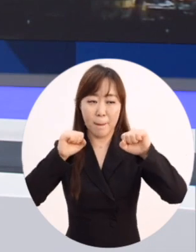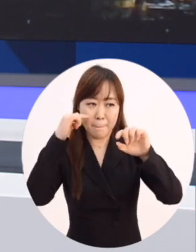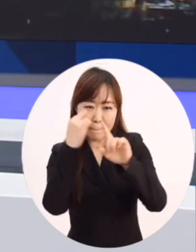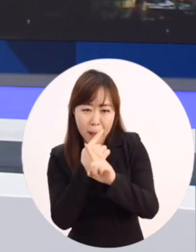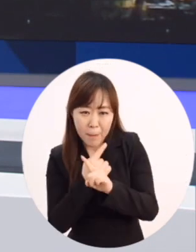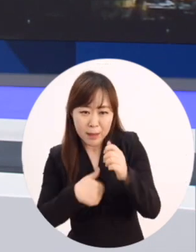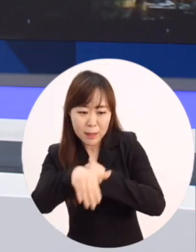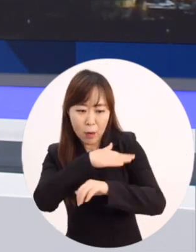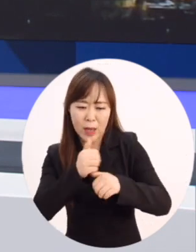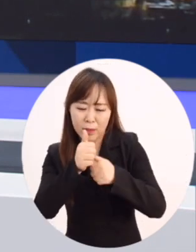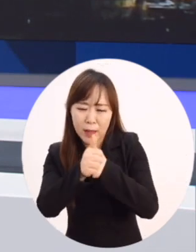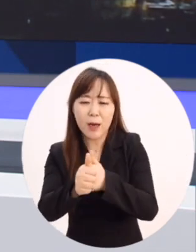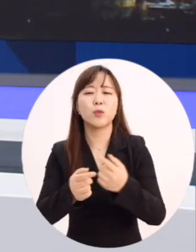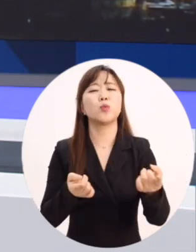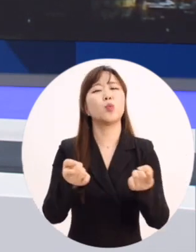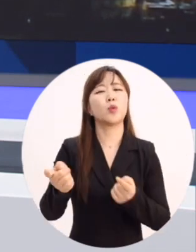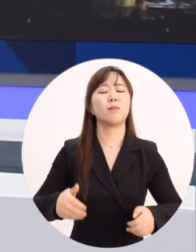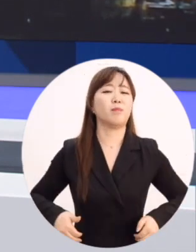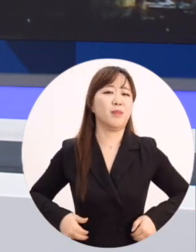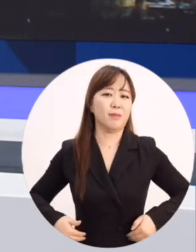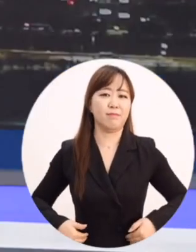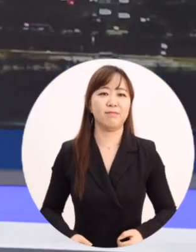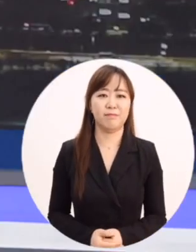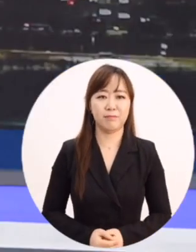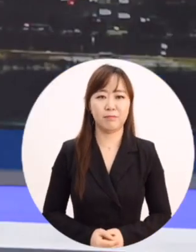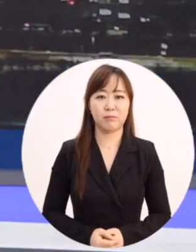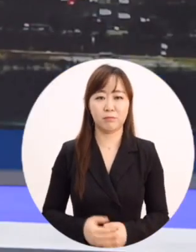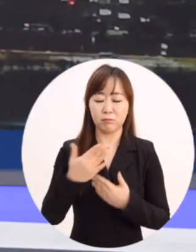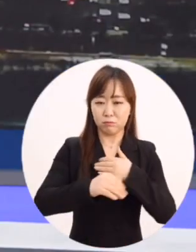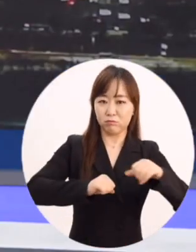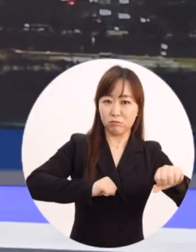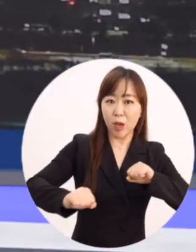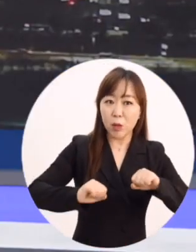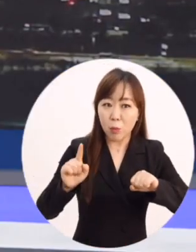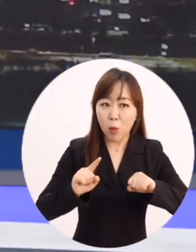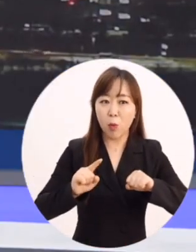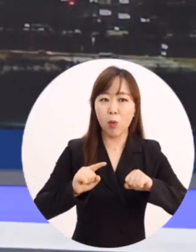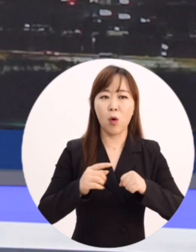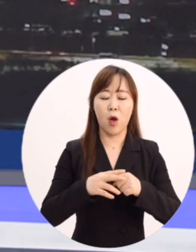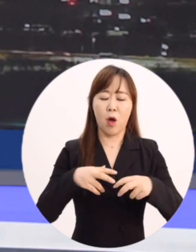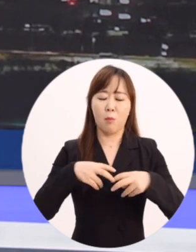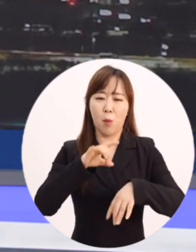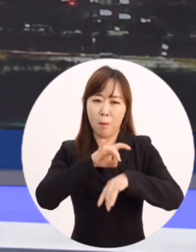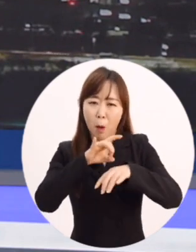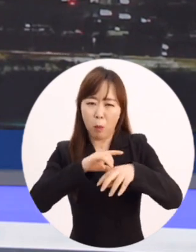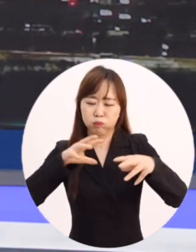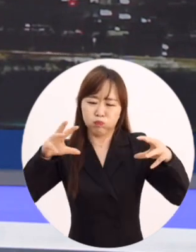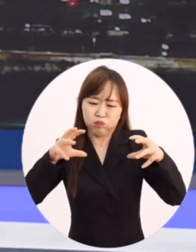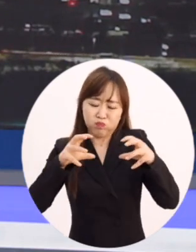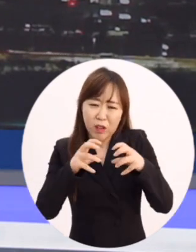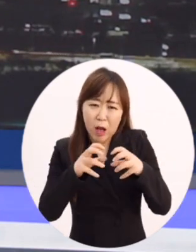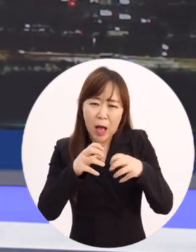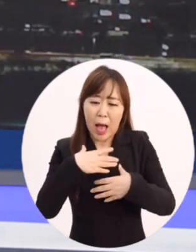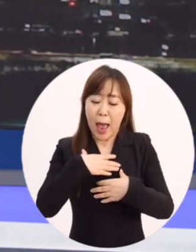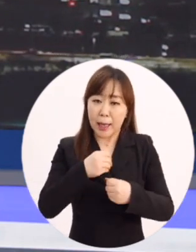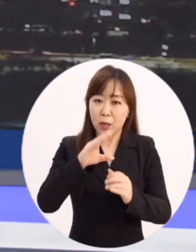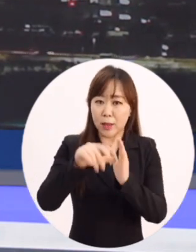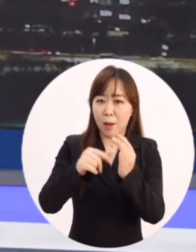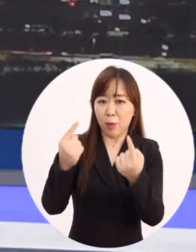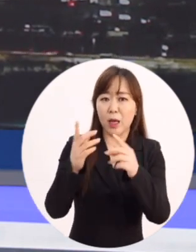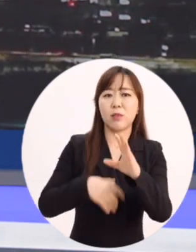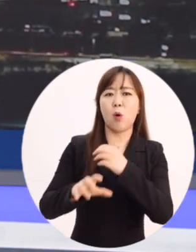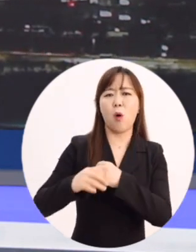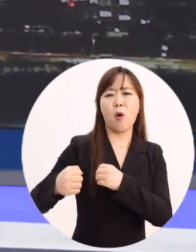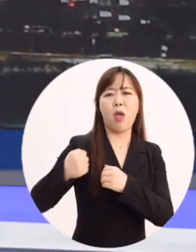증상에 따라 조정해야 합니다. 신체 활동이란 골격근이 수축하면서 안정상태보다